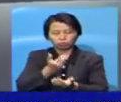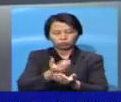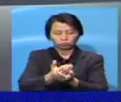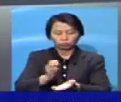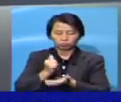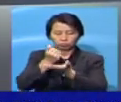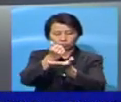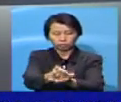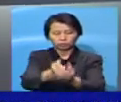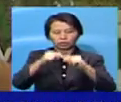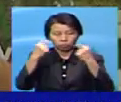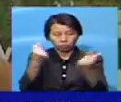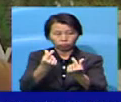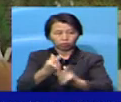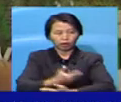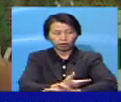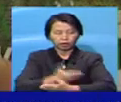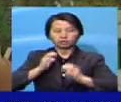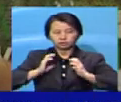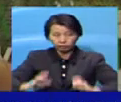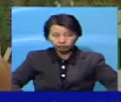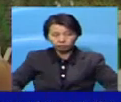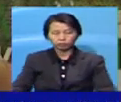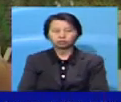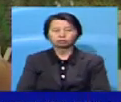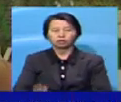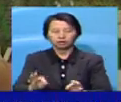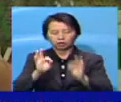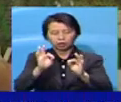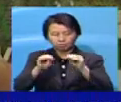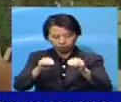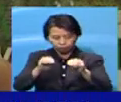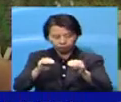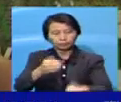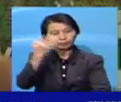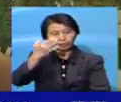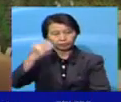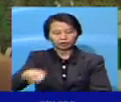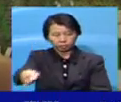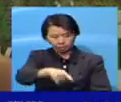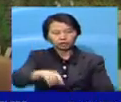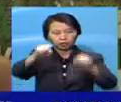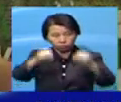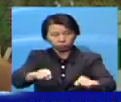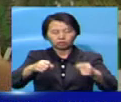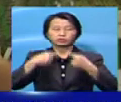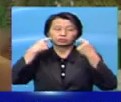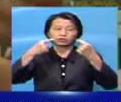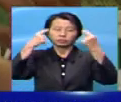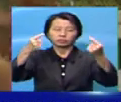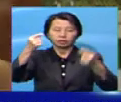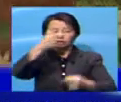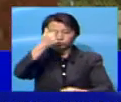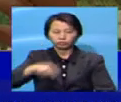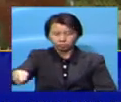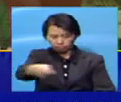membantu golongan berkenaan. Kalau dipupuk, diasuh, ya, bagi saya mereka akan berjaya. Kerana mereka